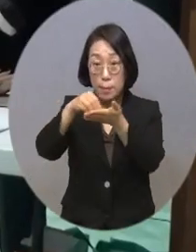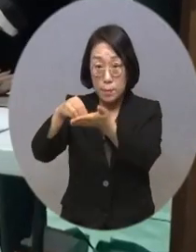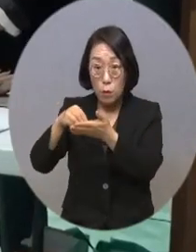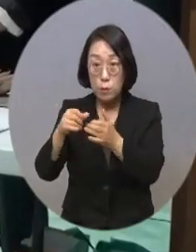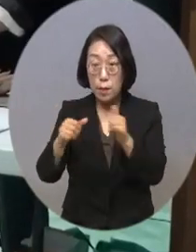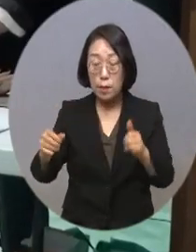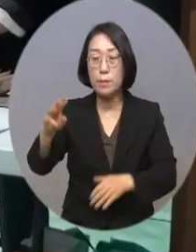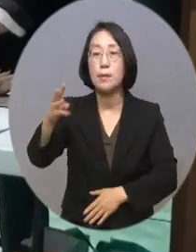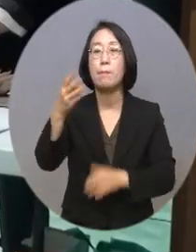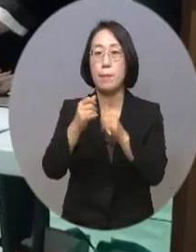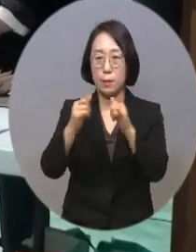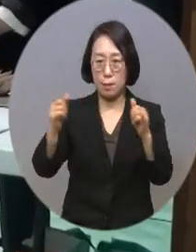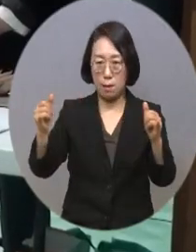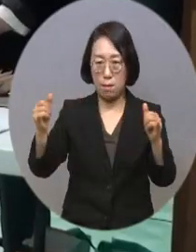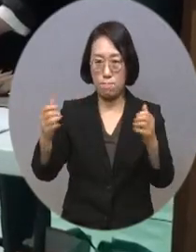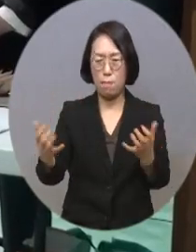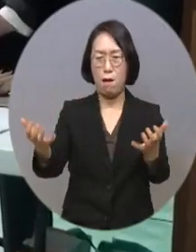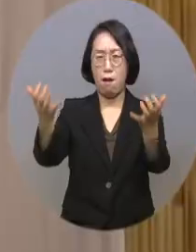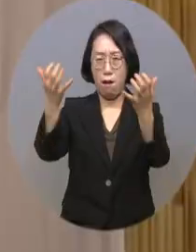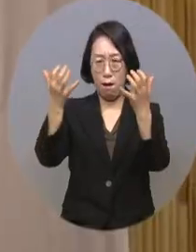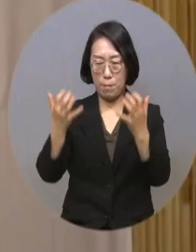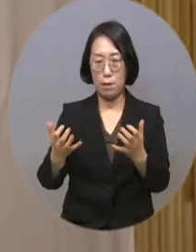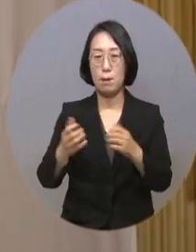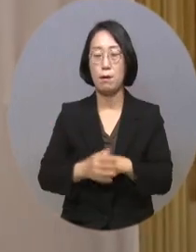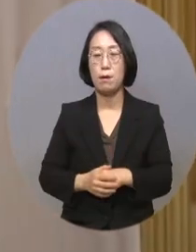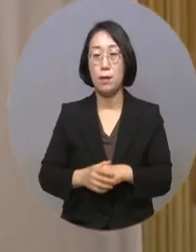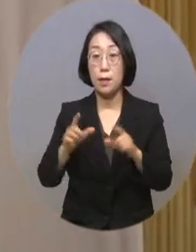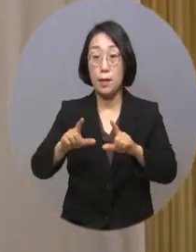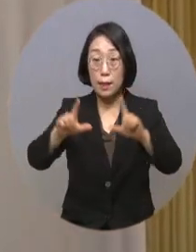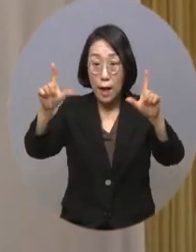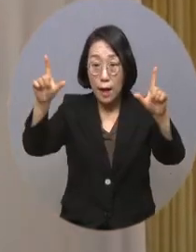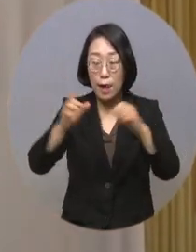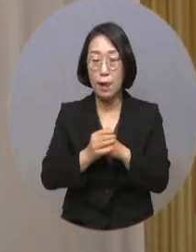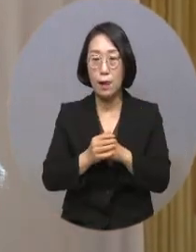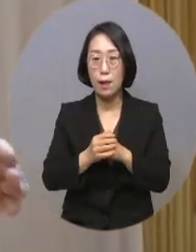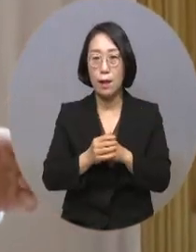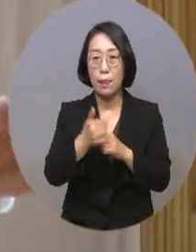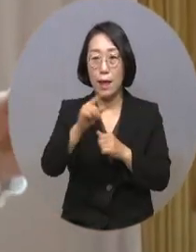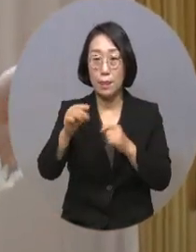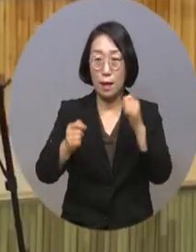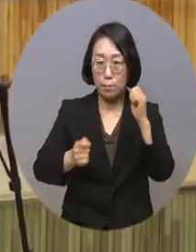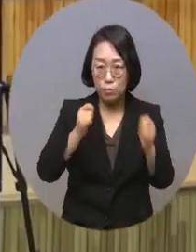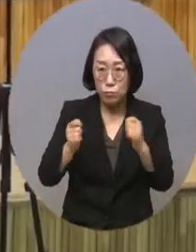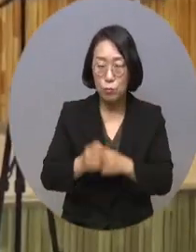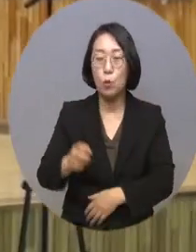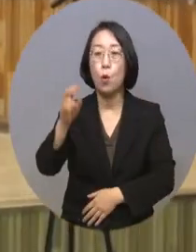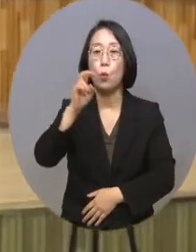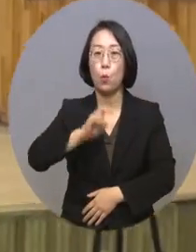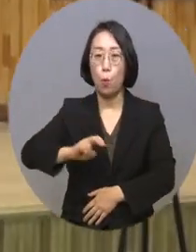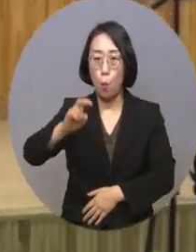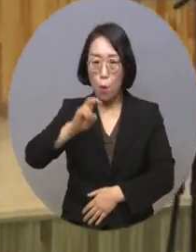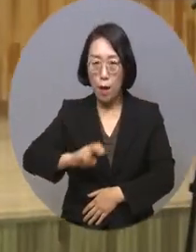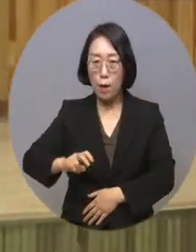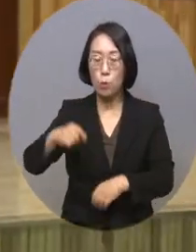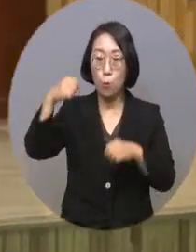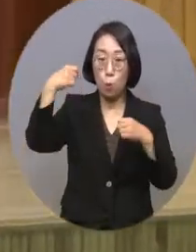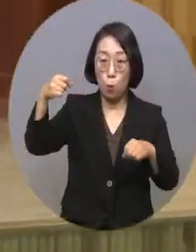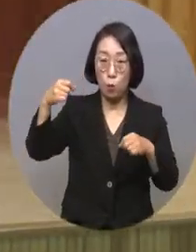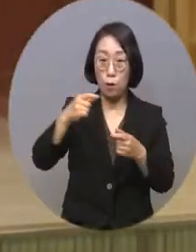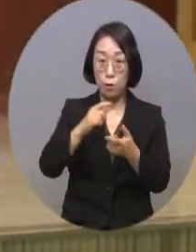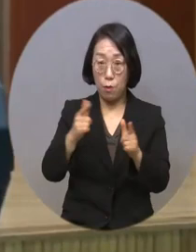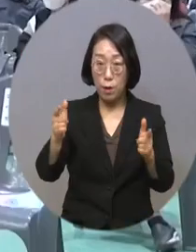가운데 성황리에 진행했습니다. 이날 행사에는 난타와 가수 금달래, 마술 공연으로 장애인의